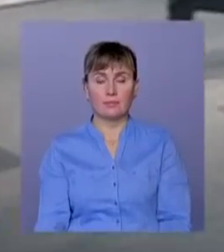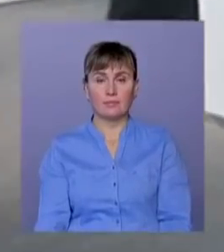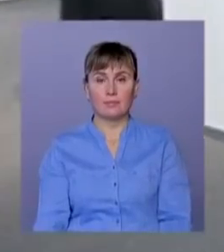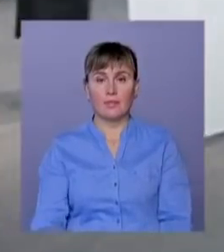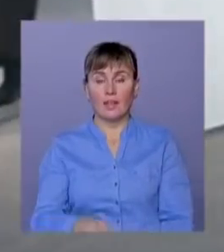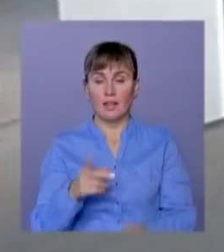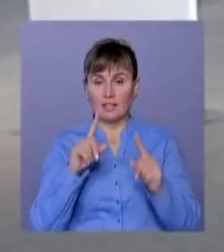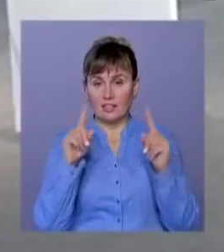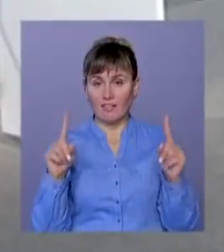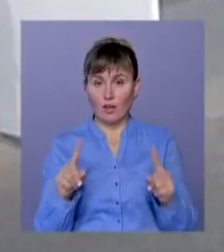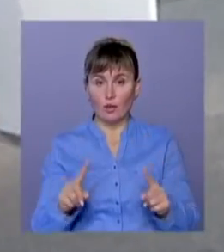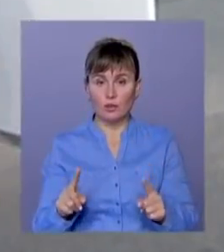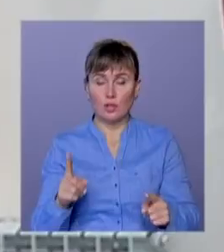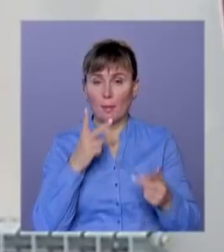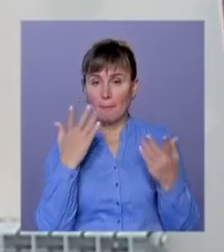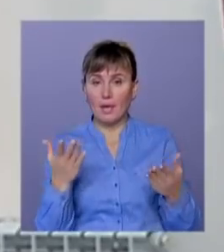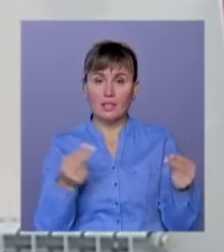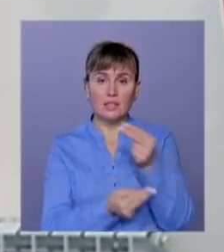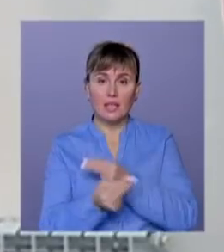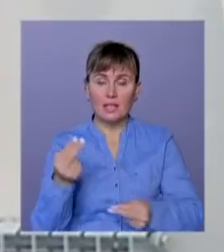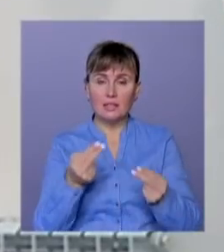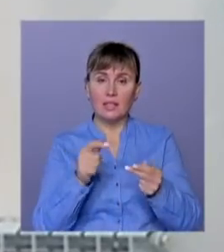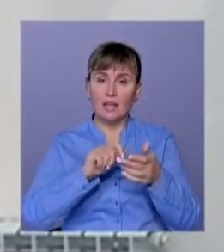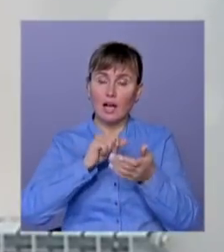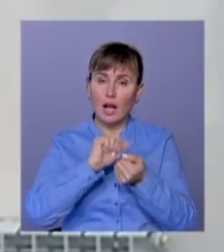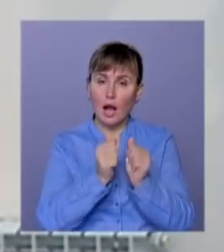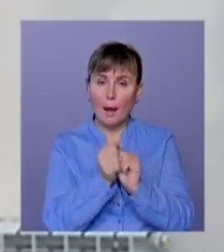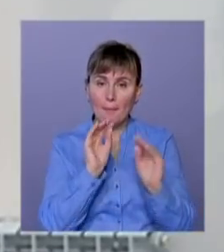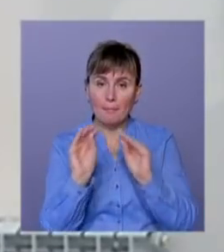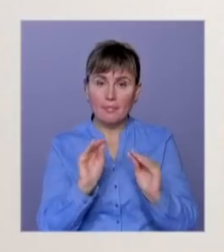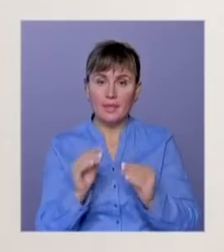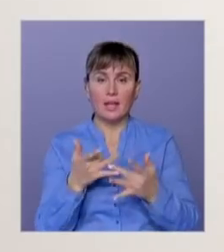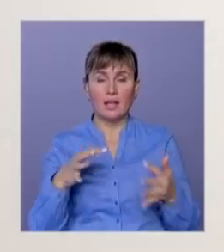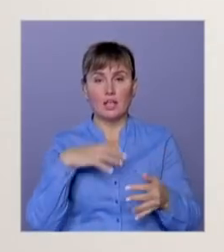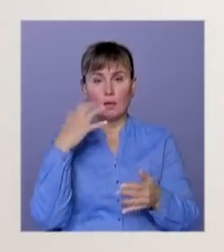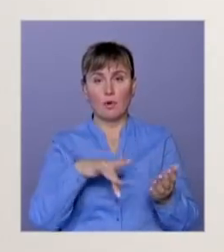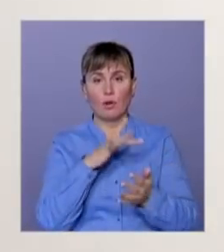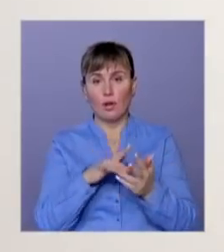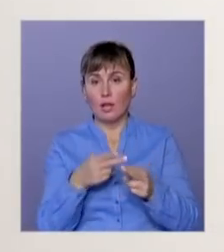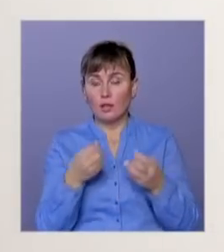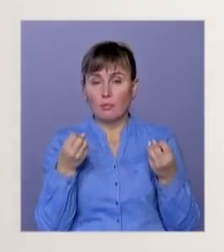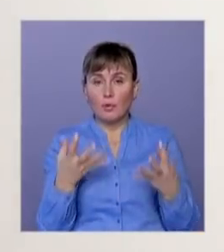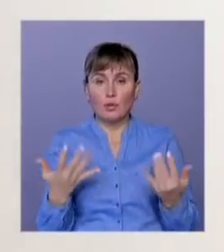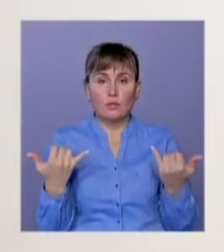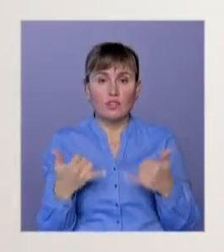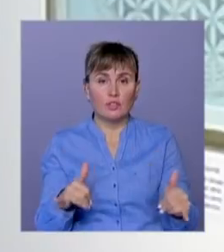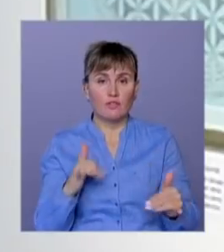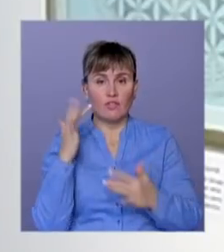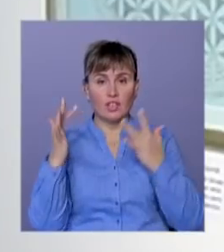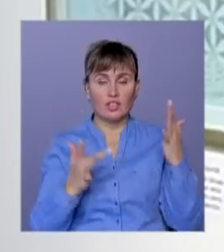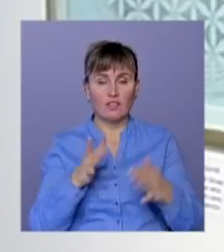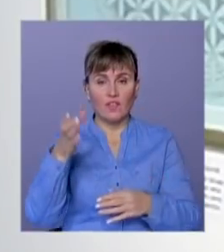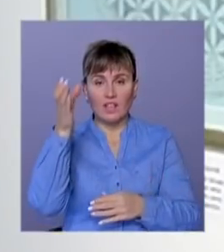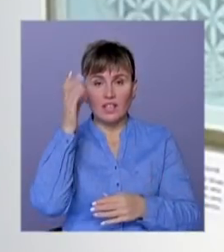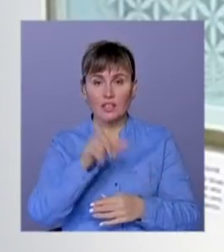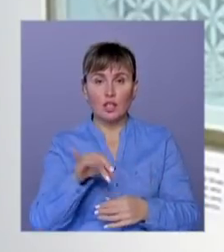звездной графики, мир номадической поэзии, гравированные рисунки на камне и портреты яблочного города – все это просто поражает воображение. Философия